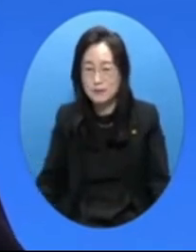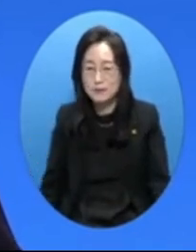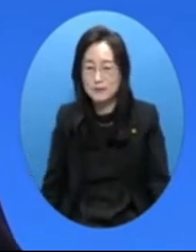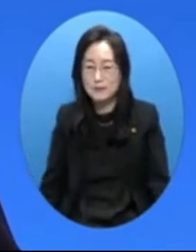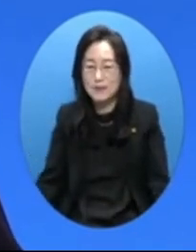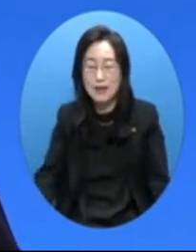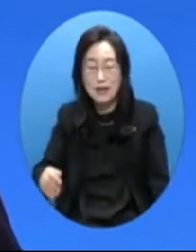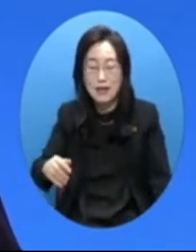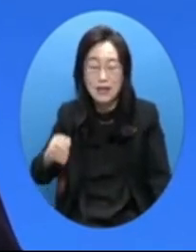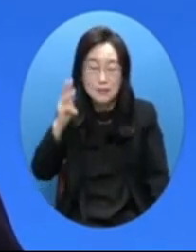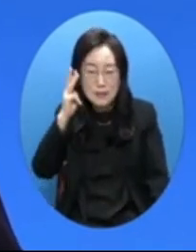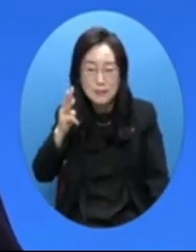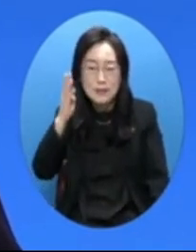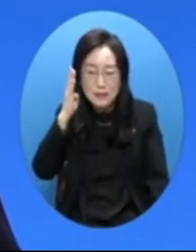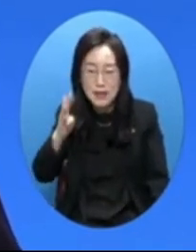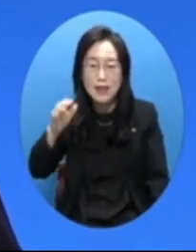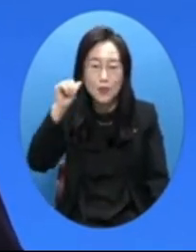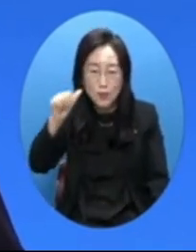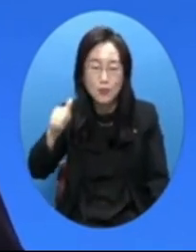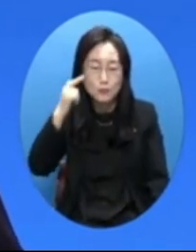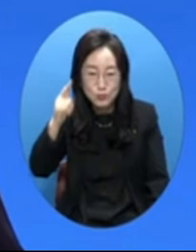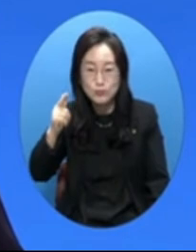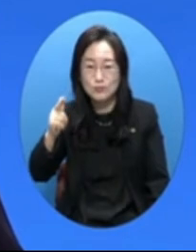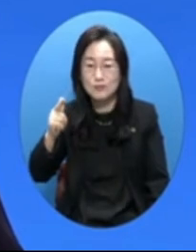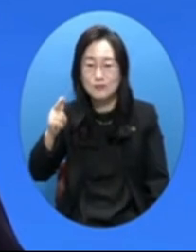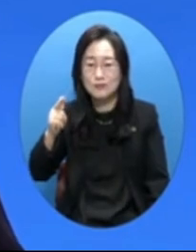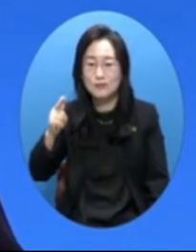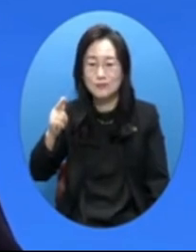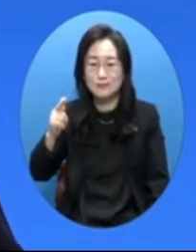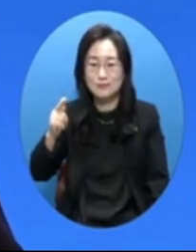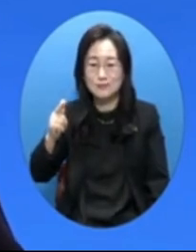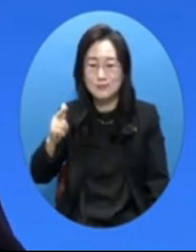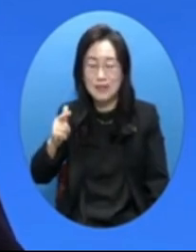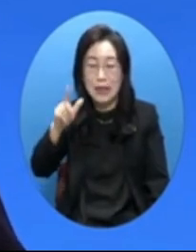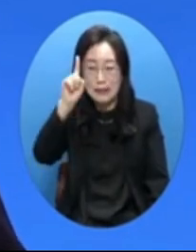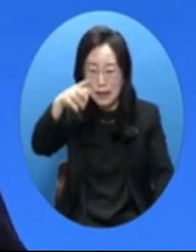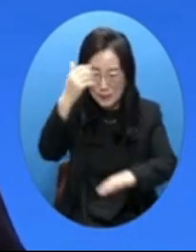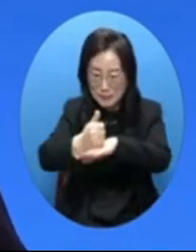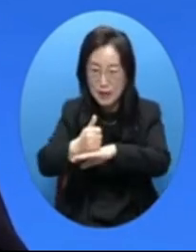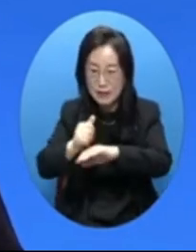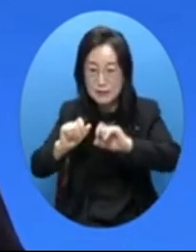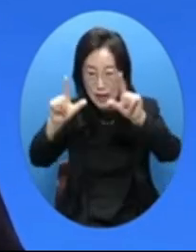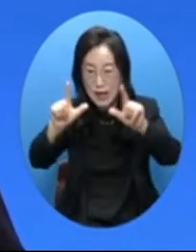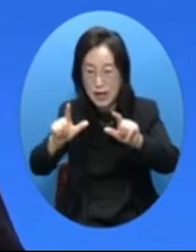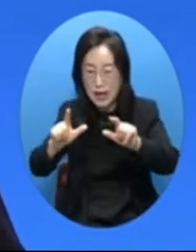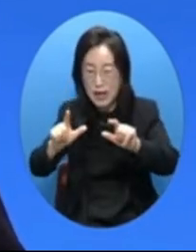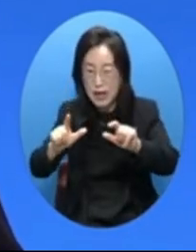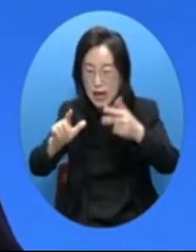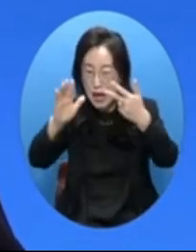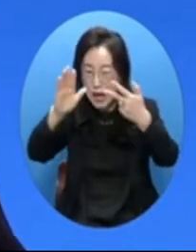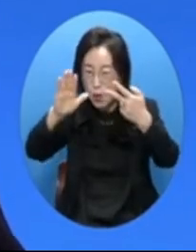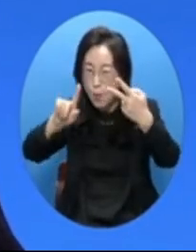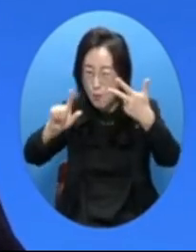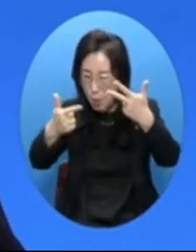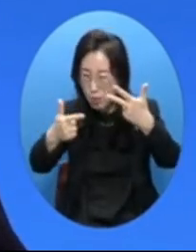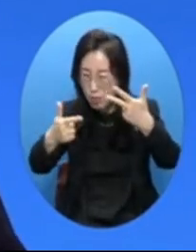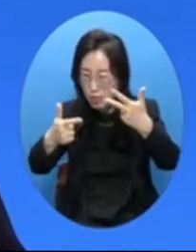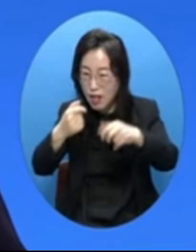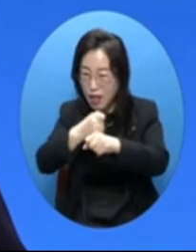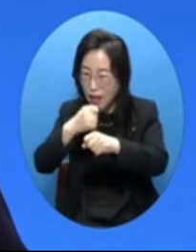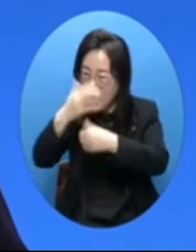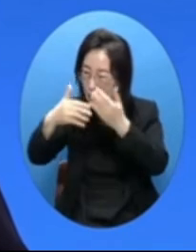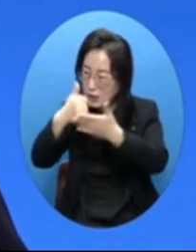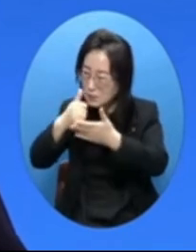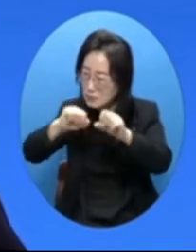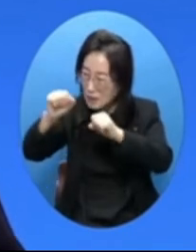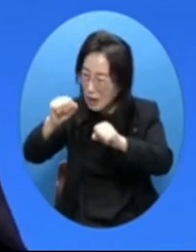3일 4일 5일 6일 내일 마지막 날 일곱 번 달라 그러는데 하나님이 어떤 일을 행하실